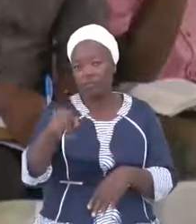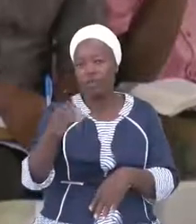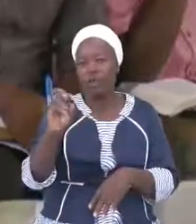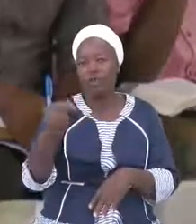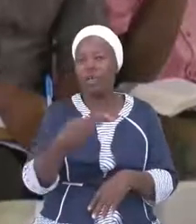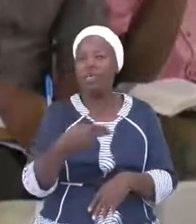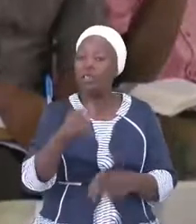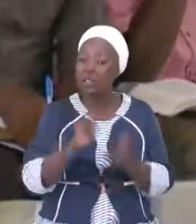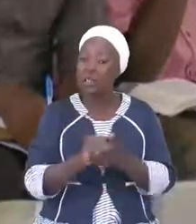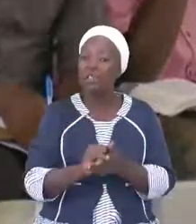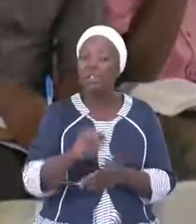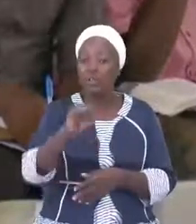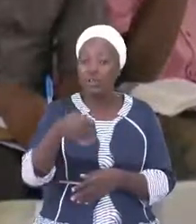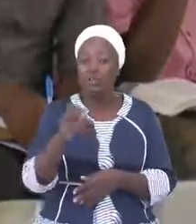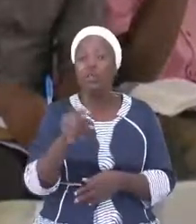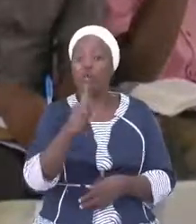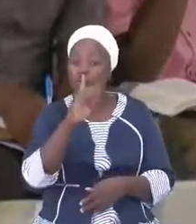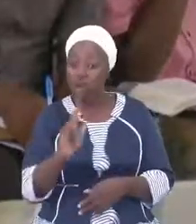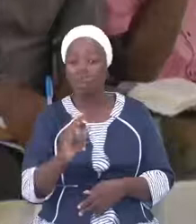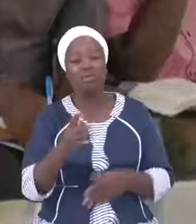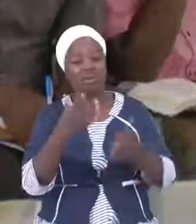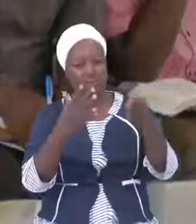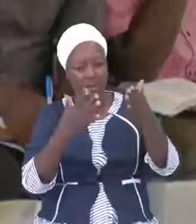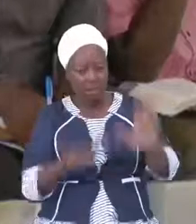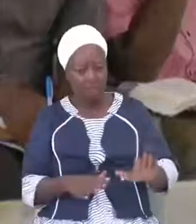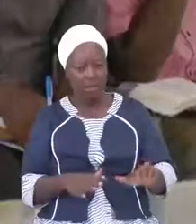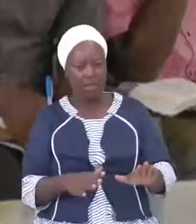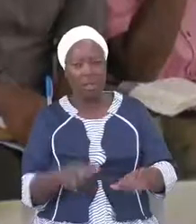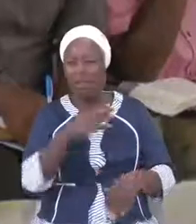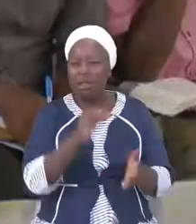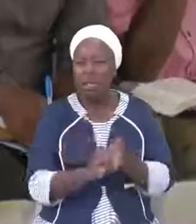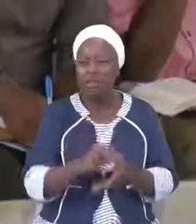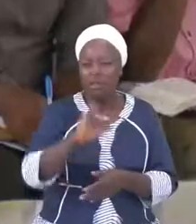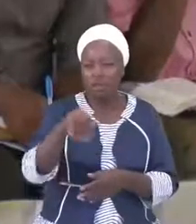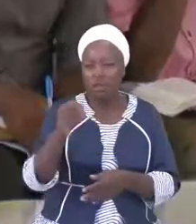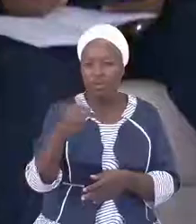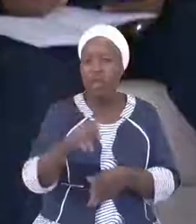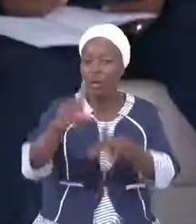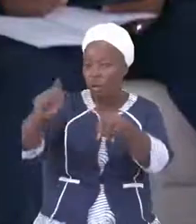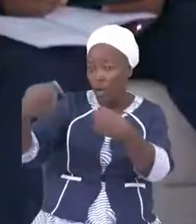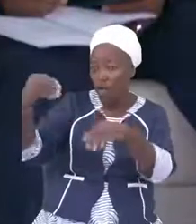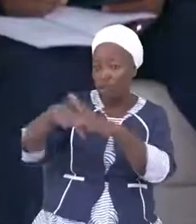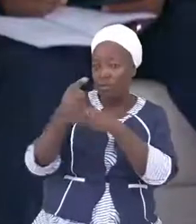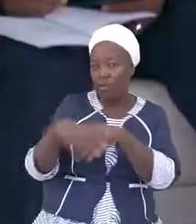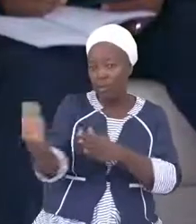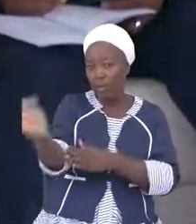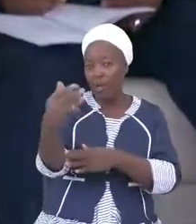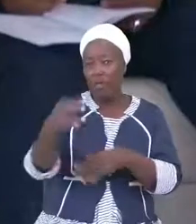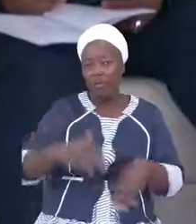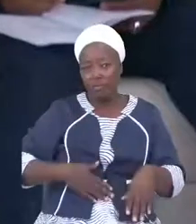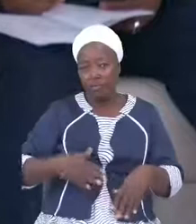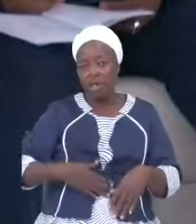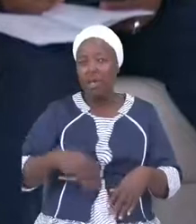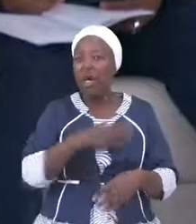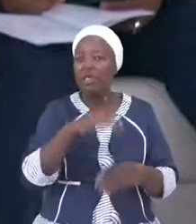de Jonas que réellement Jonas était dans le ventre